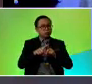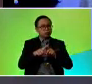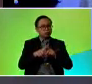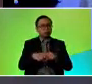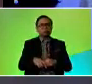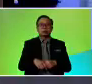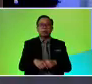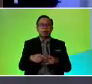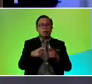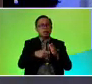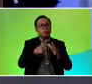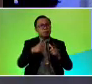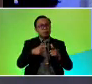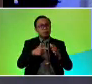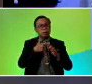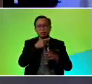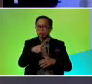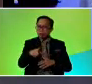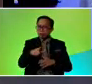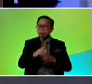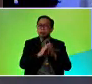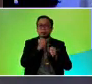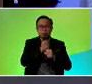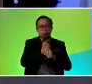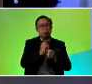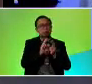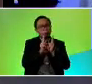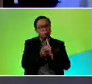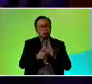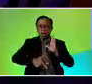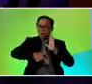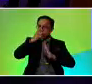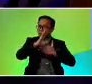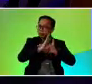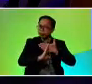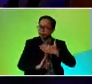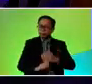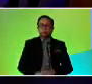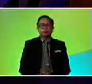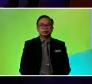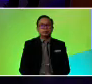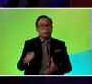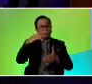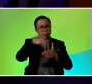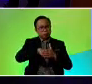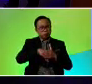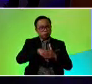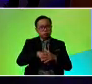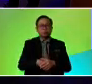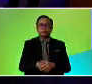tapi lama-kelamaan kerja itu mungkin berubah dan lebih berbahaya ya Ada juga yang macam kita masuk dalam